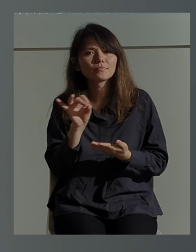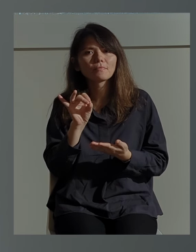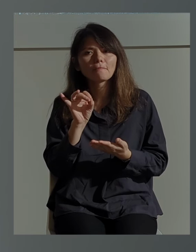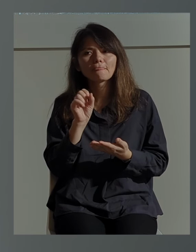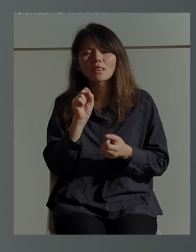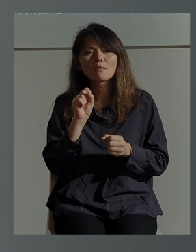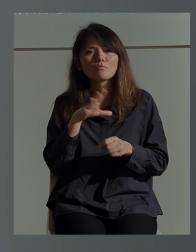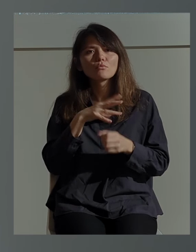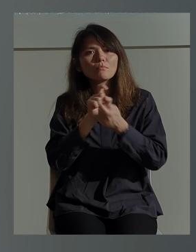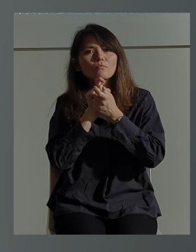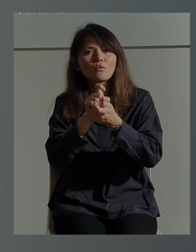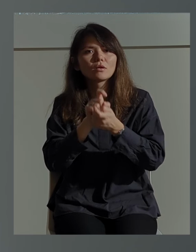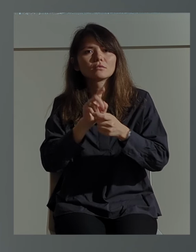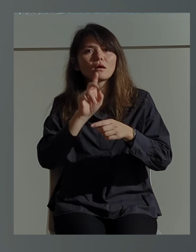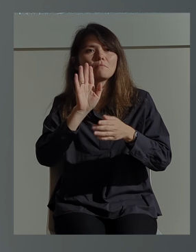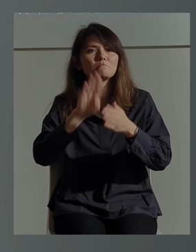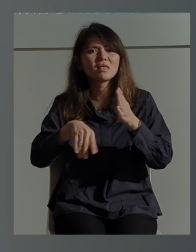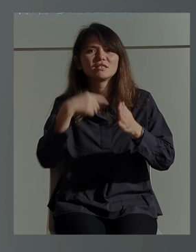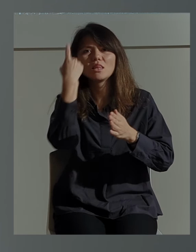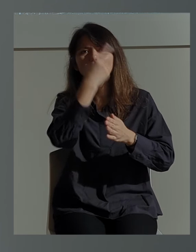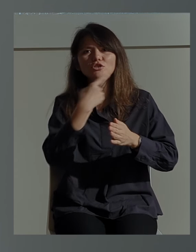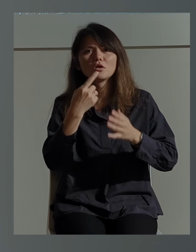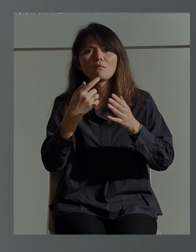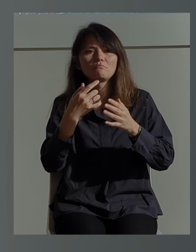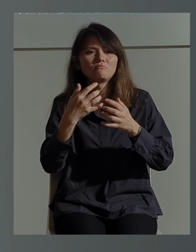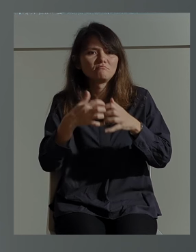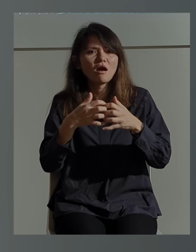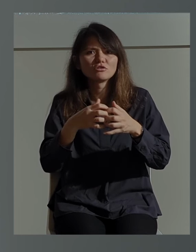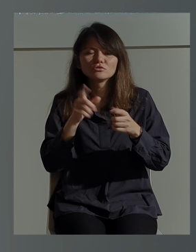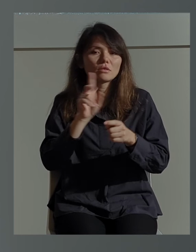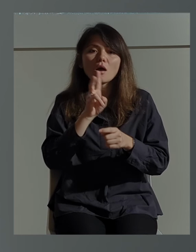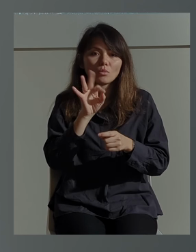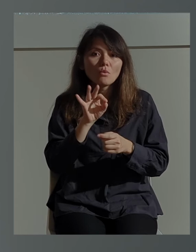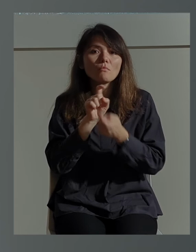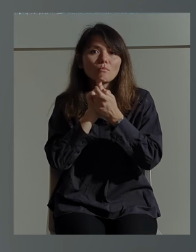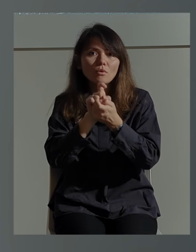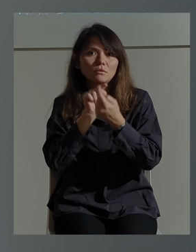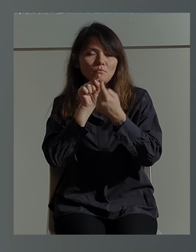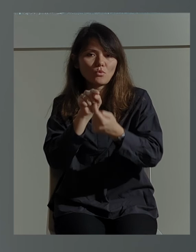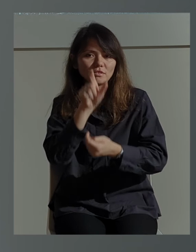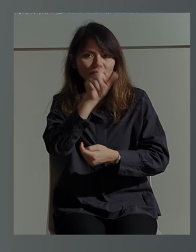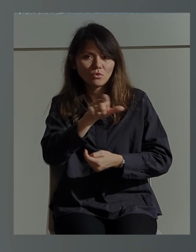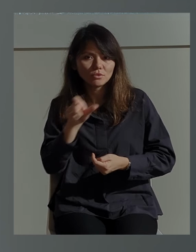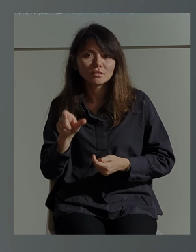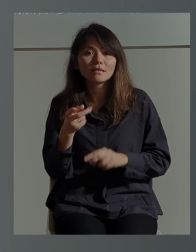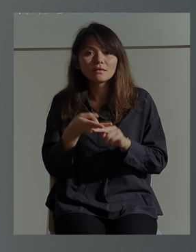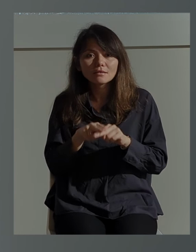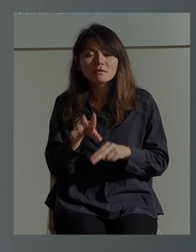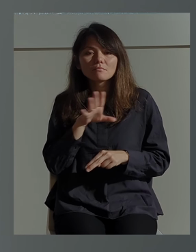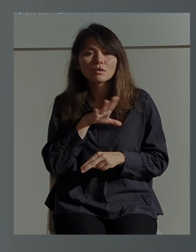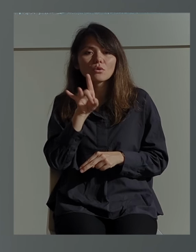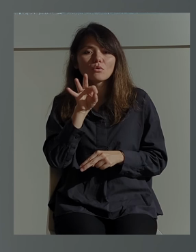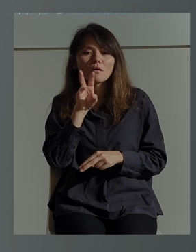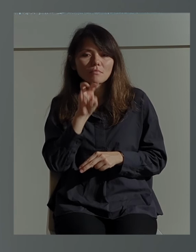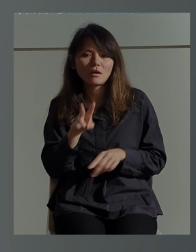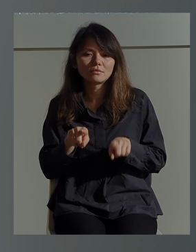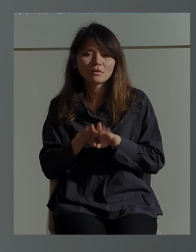безликих машин а борятся против таких же людей и в этом был психологизм романа некоторая правдоподобная